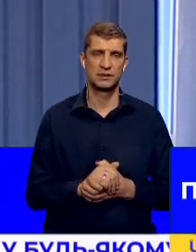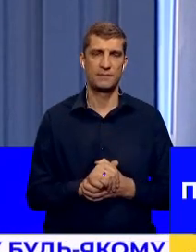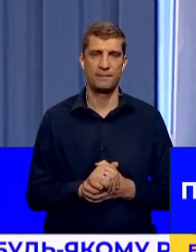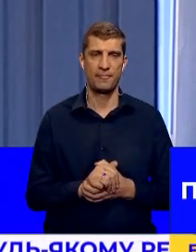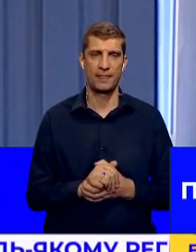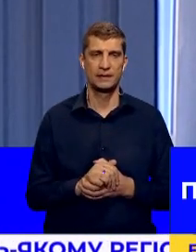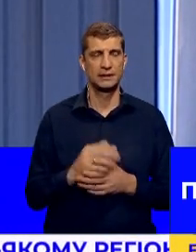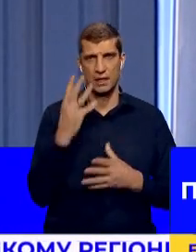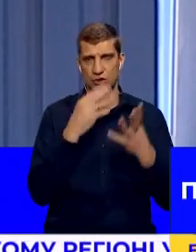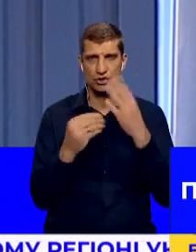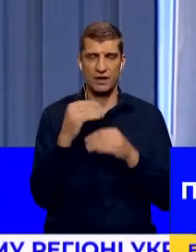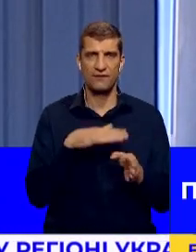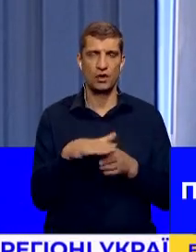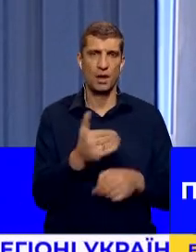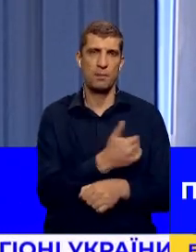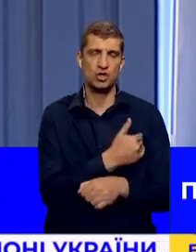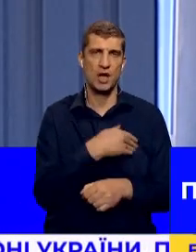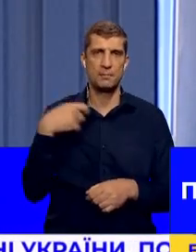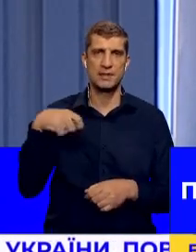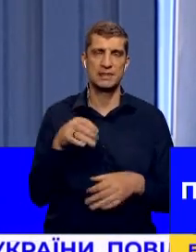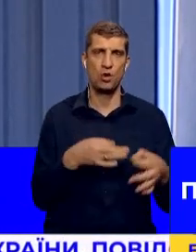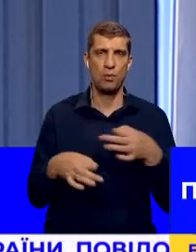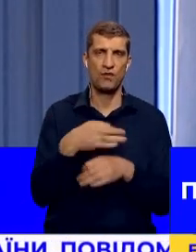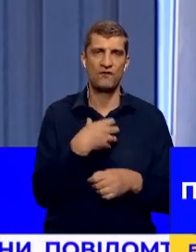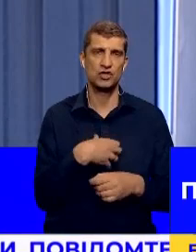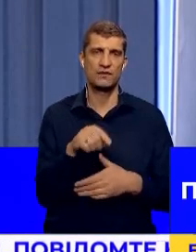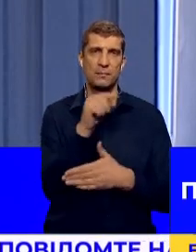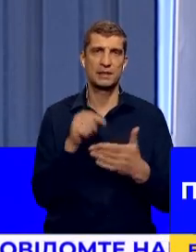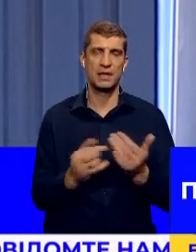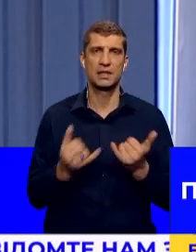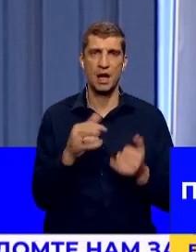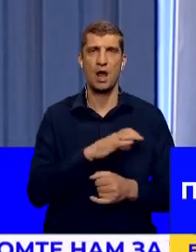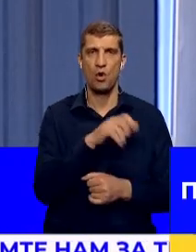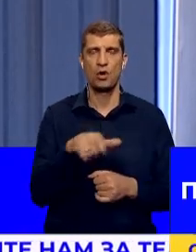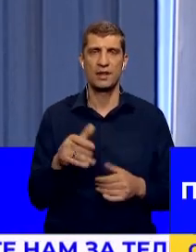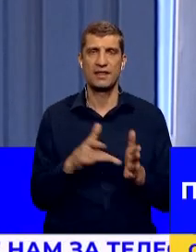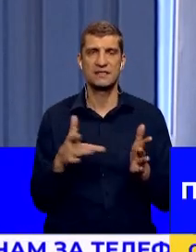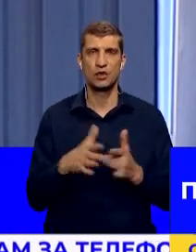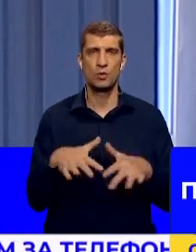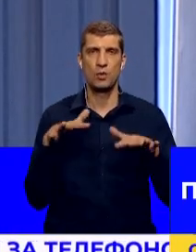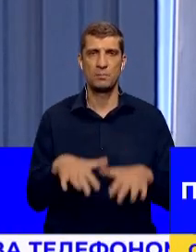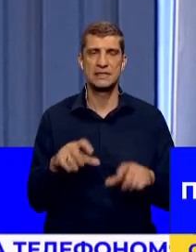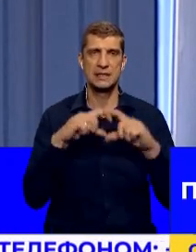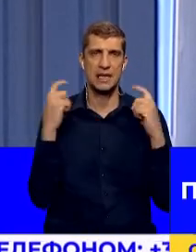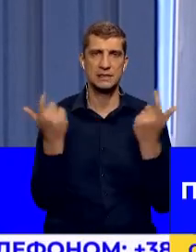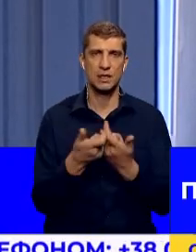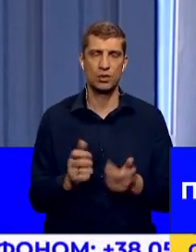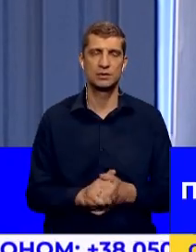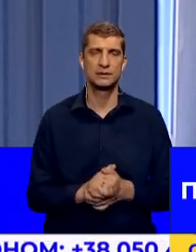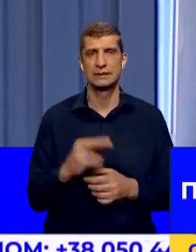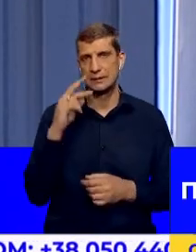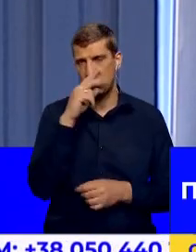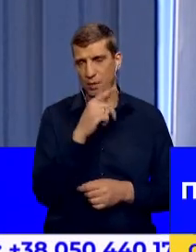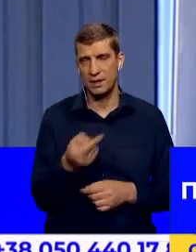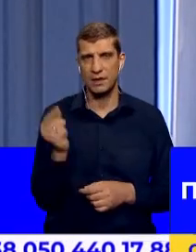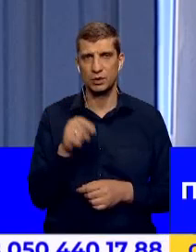виконання бажань президента. Та обговорення важливих питань для олігархів на святому місті на стадіоні. Помилка